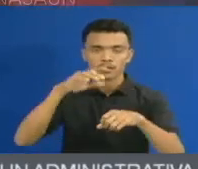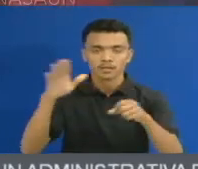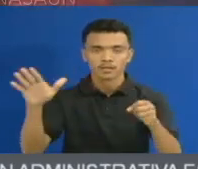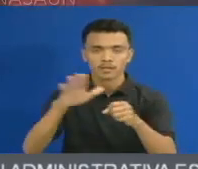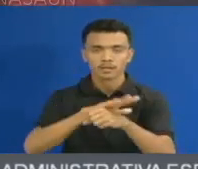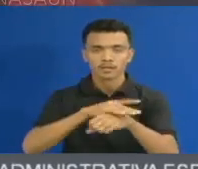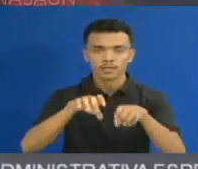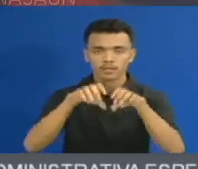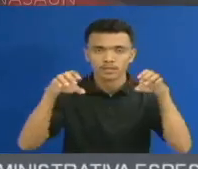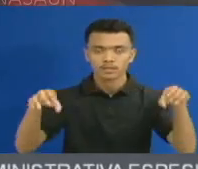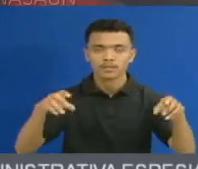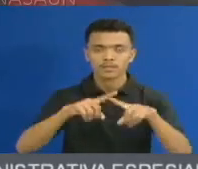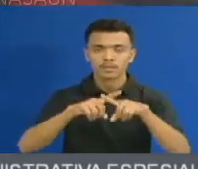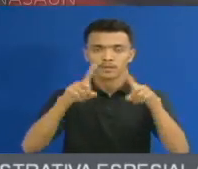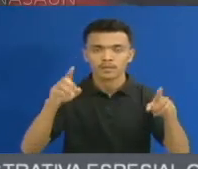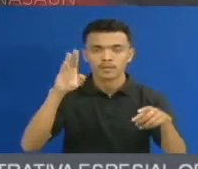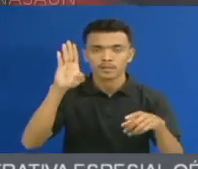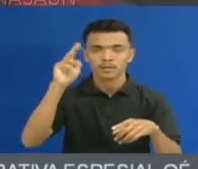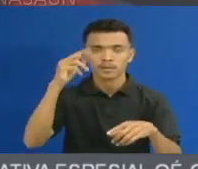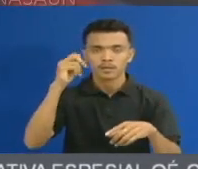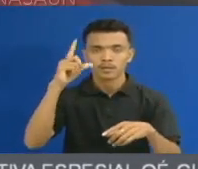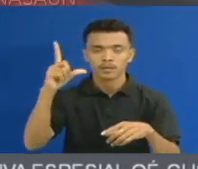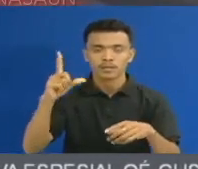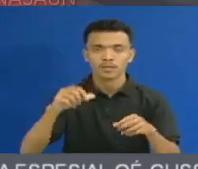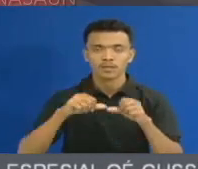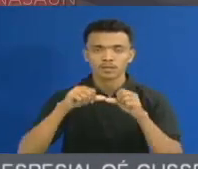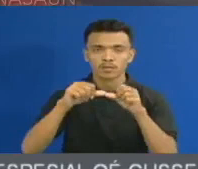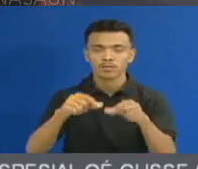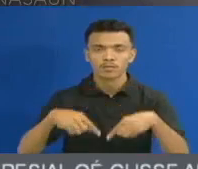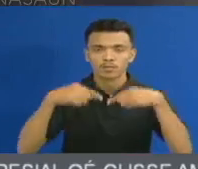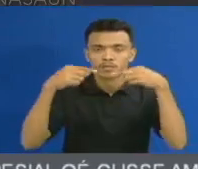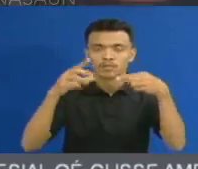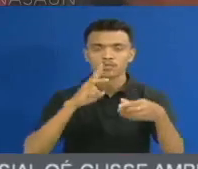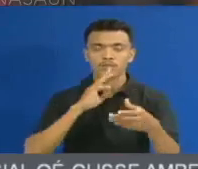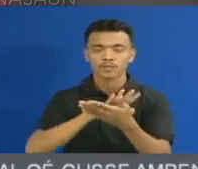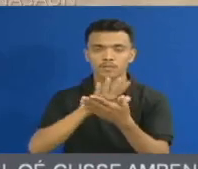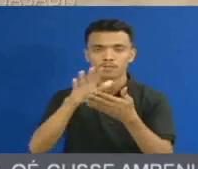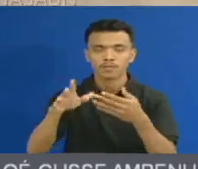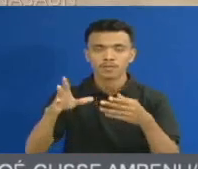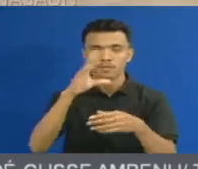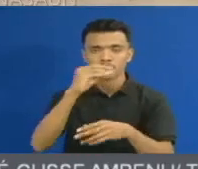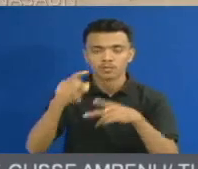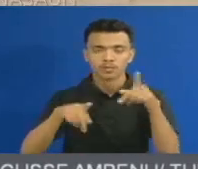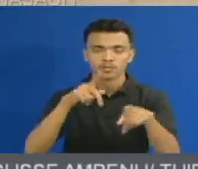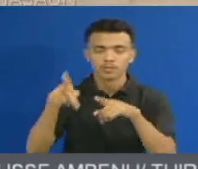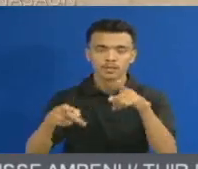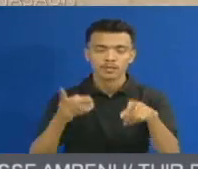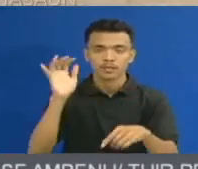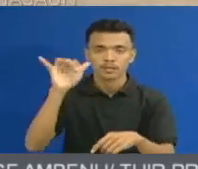equipa BTL continua esforço, hodi garante bemos ba EBC de licencia no comunidade